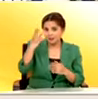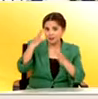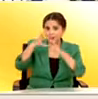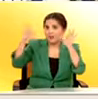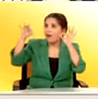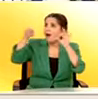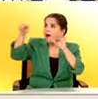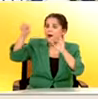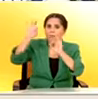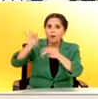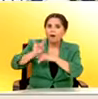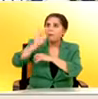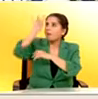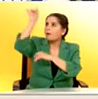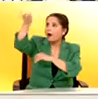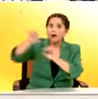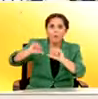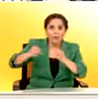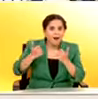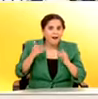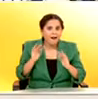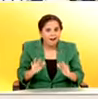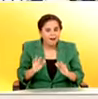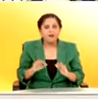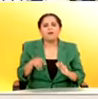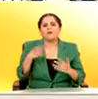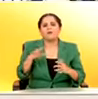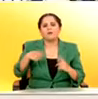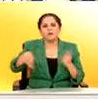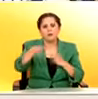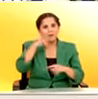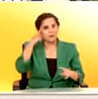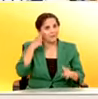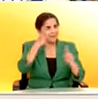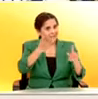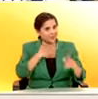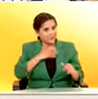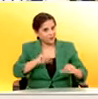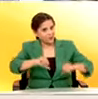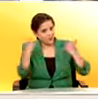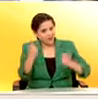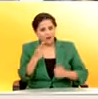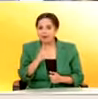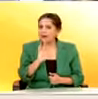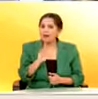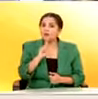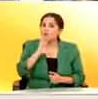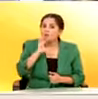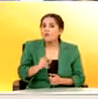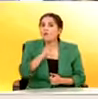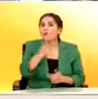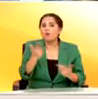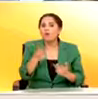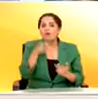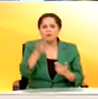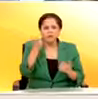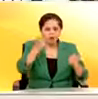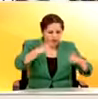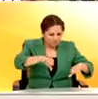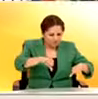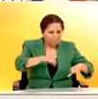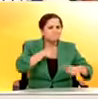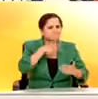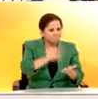सफल लैंडिंग की तो वो सिर्फ एक मिशन की सफलता नहीं थी, वो तो असफलता से